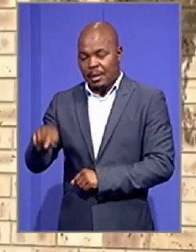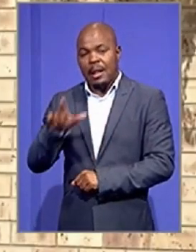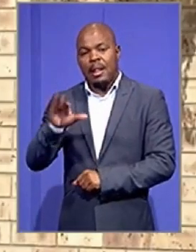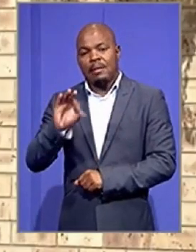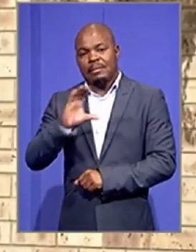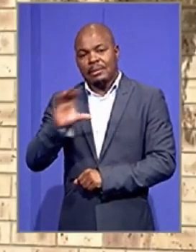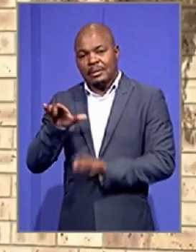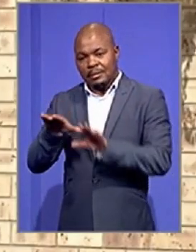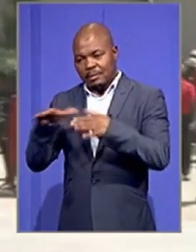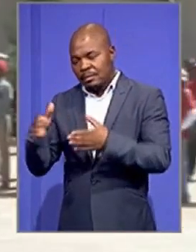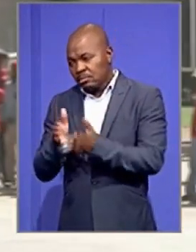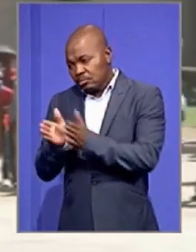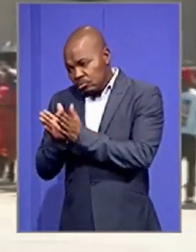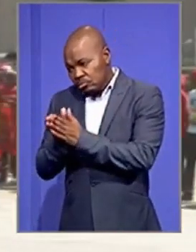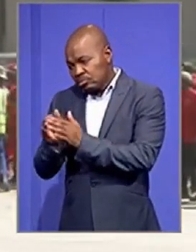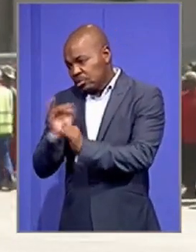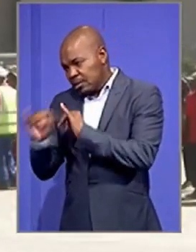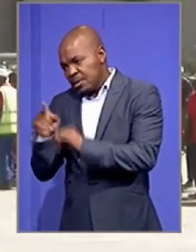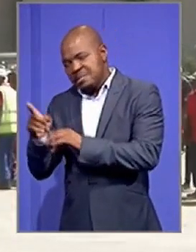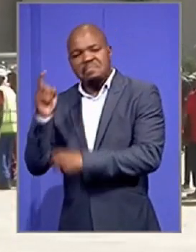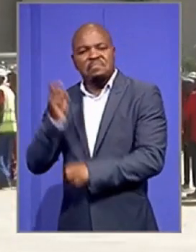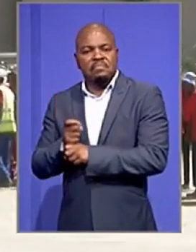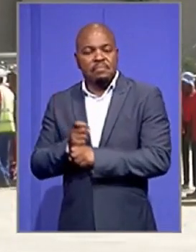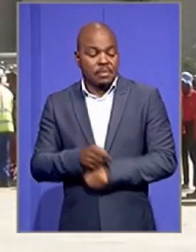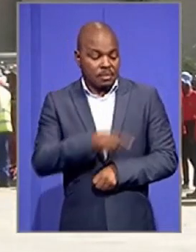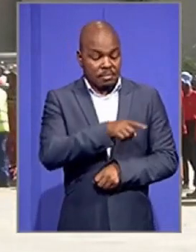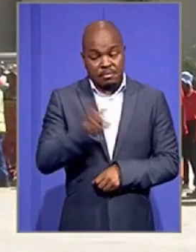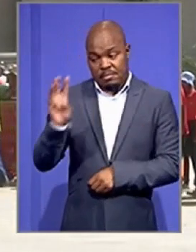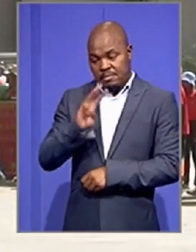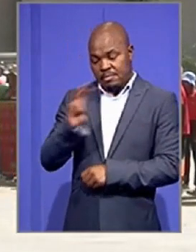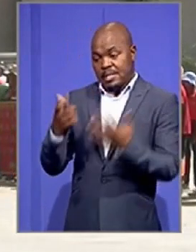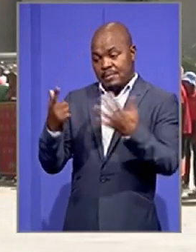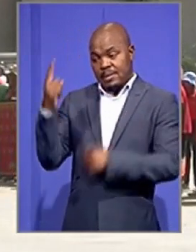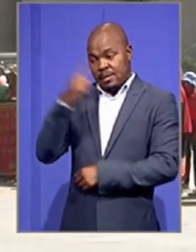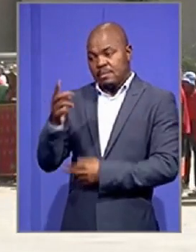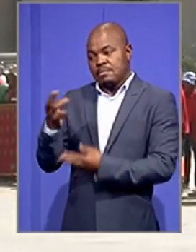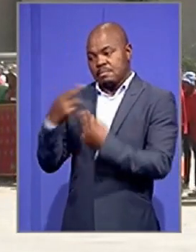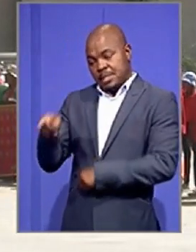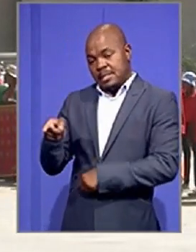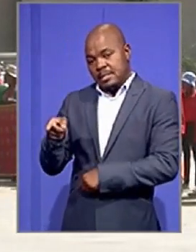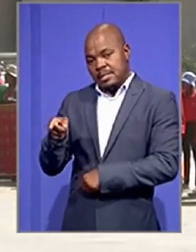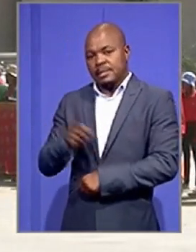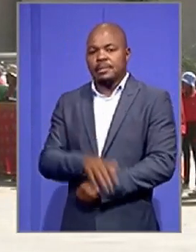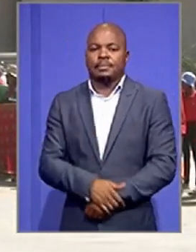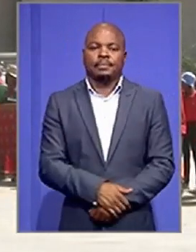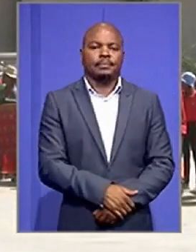se ganne go ka tshwaela EFF e netse setlamo matsatsi a le supa go ka tsiboga.